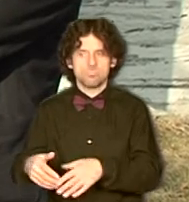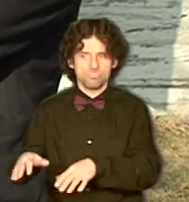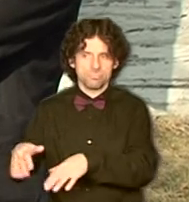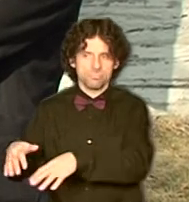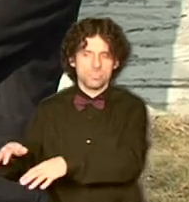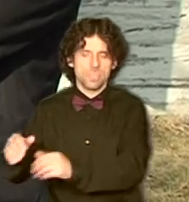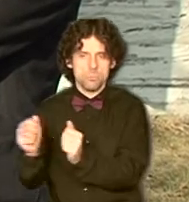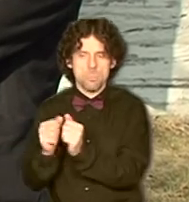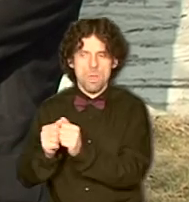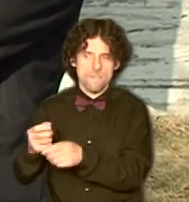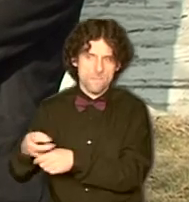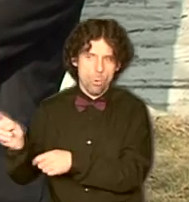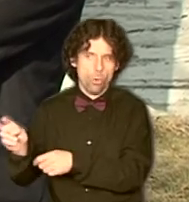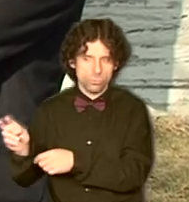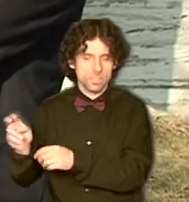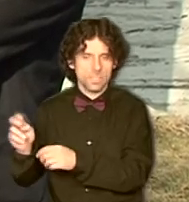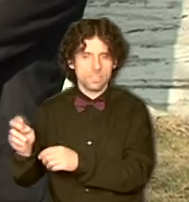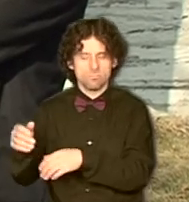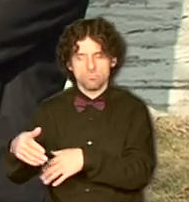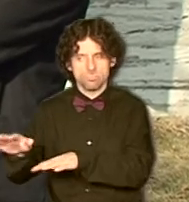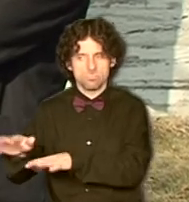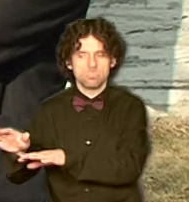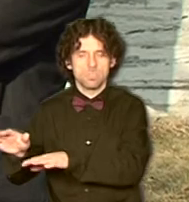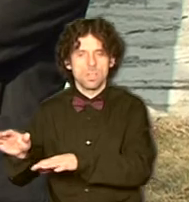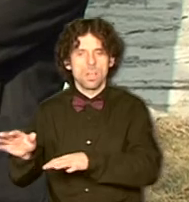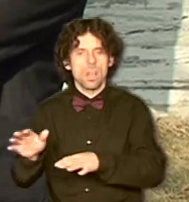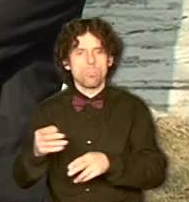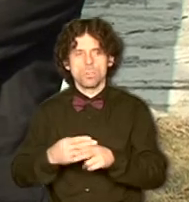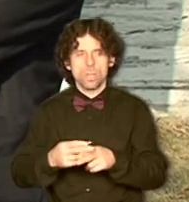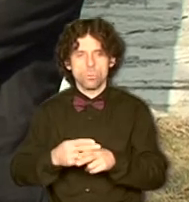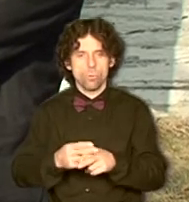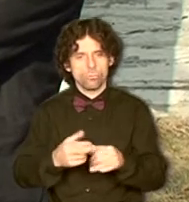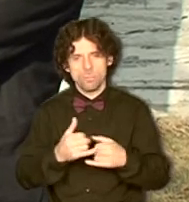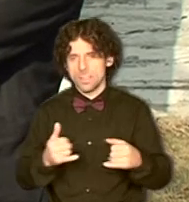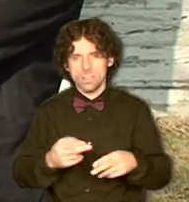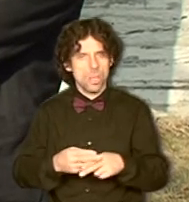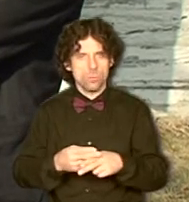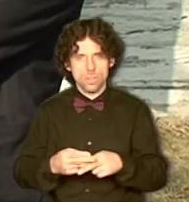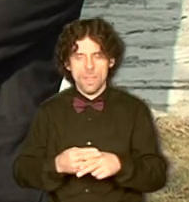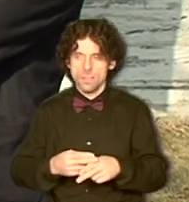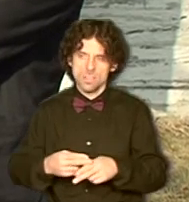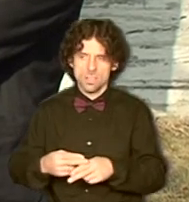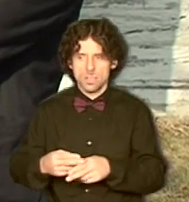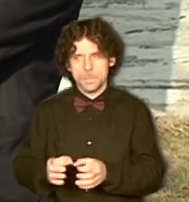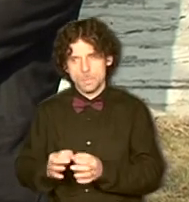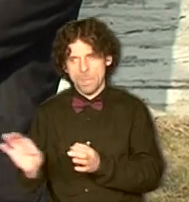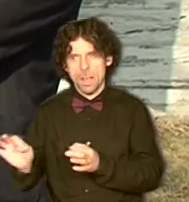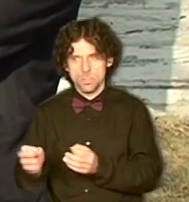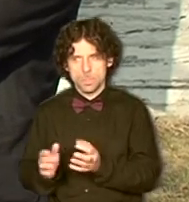zimę, te jakieś czasy związane z nieczystością i żeby zaczął się